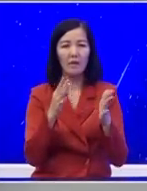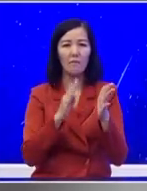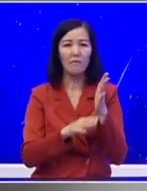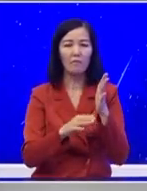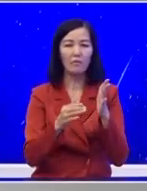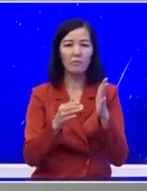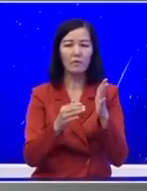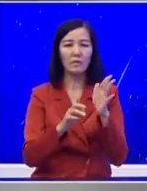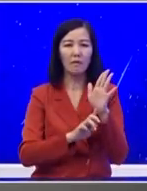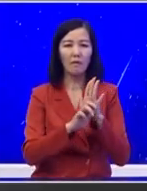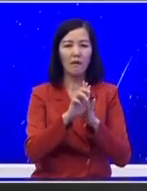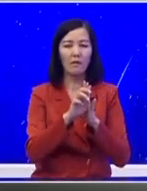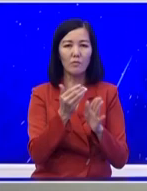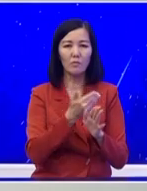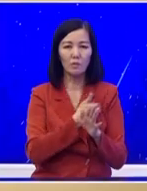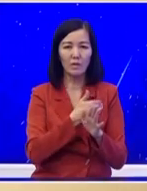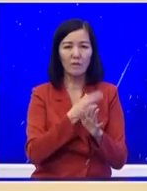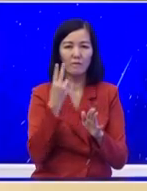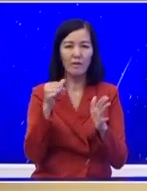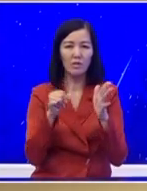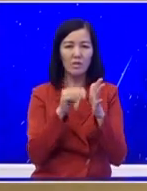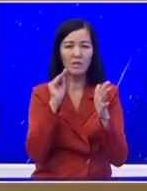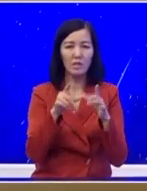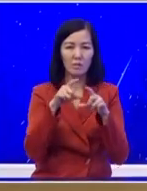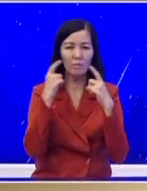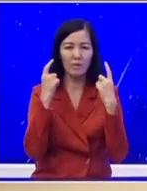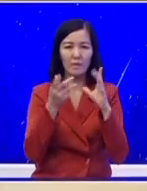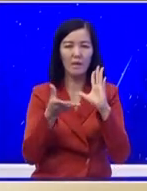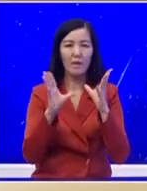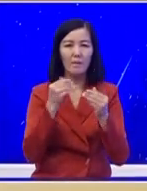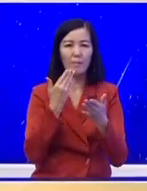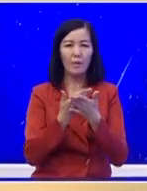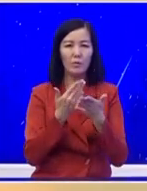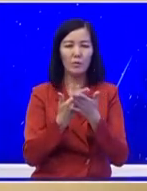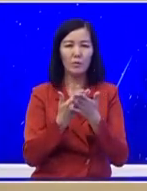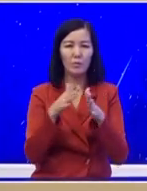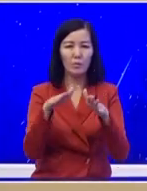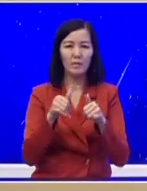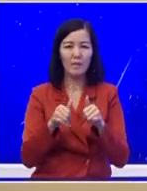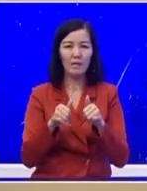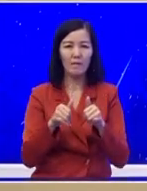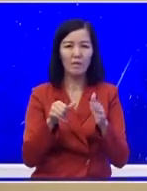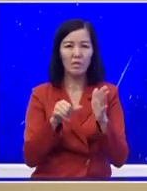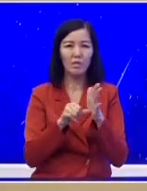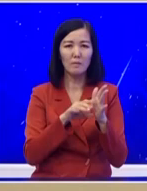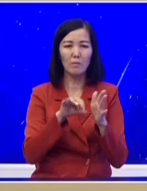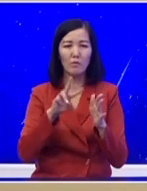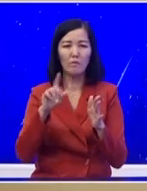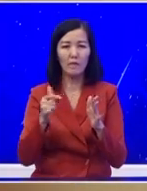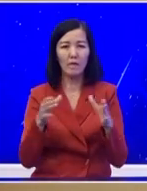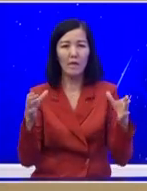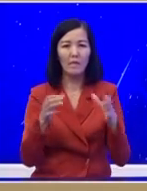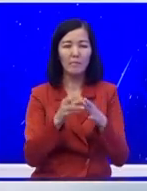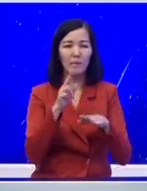80 градусников, более 26 тысяч масок. По предварительным подсчетам, общая сумма изъятого составила свыше 6 миллионов